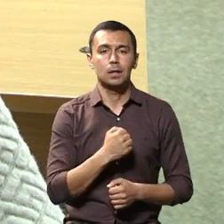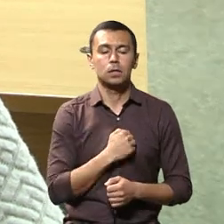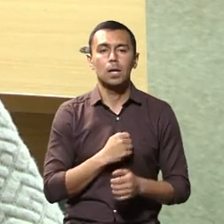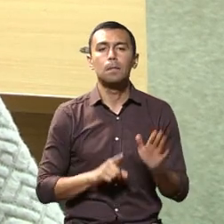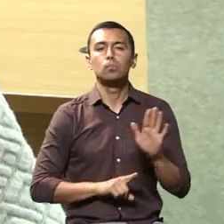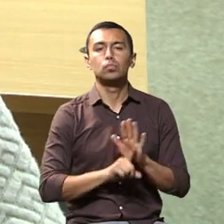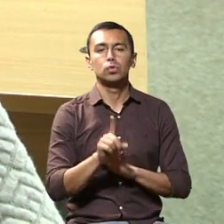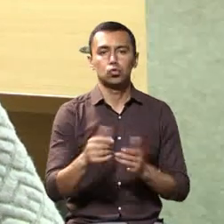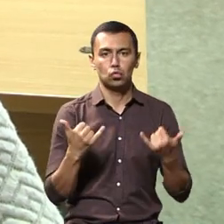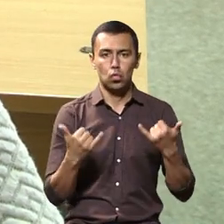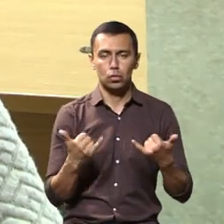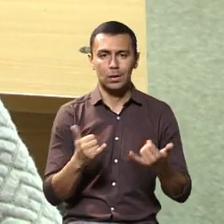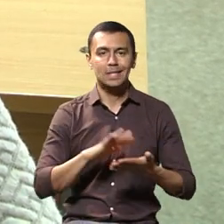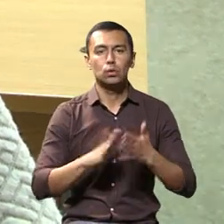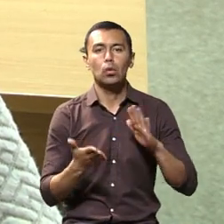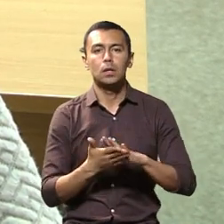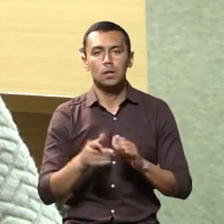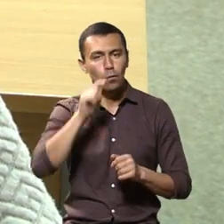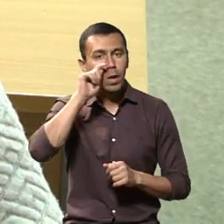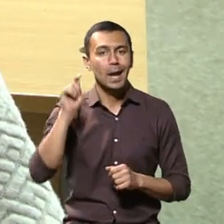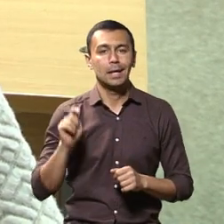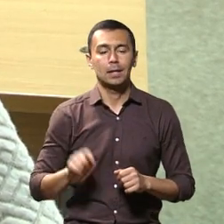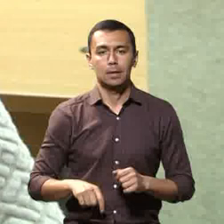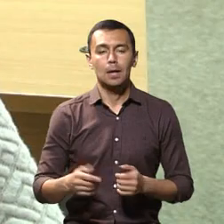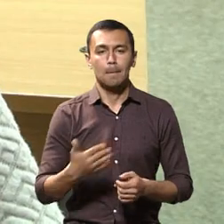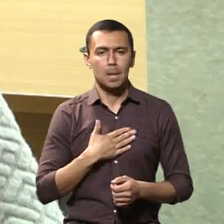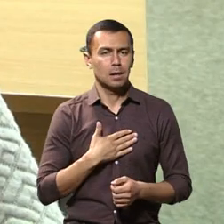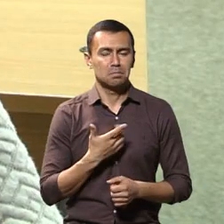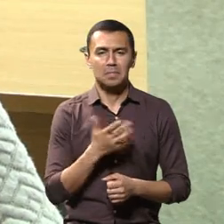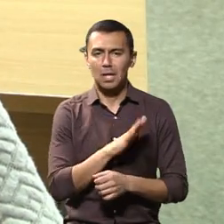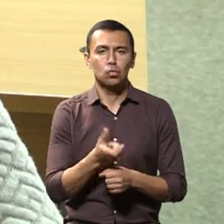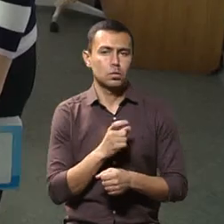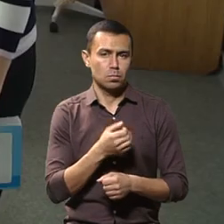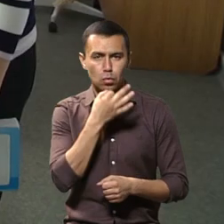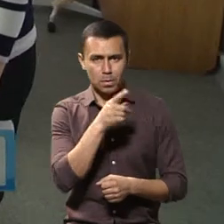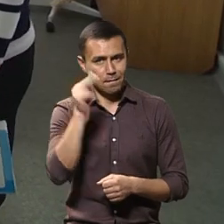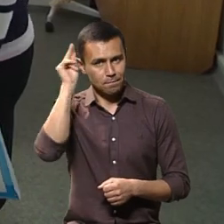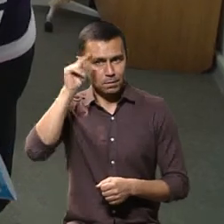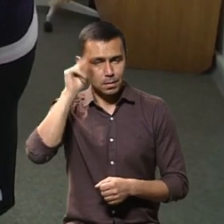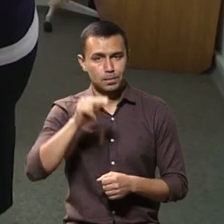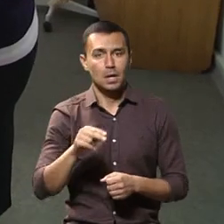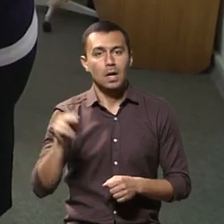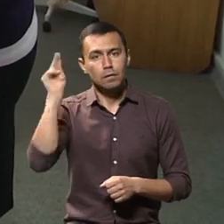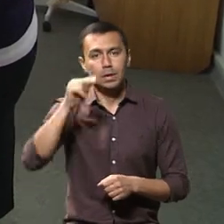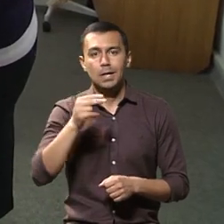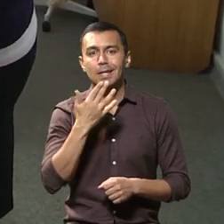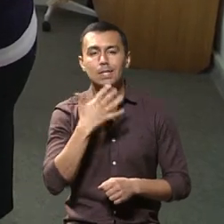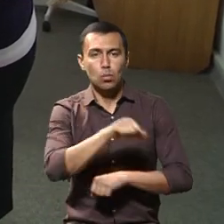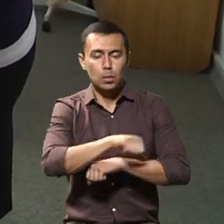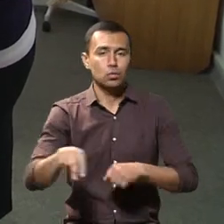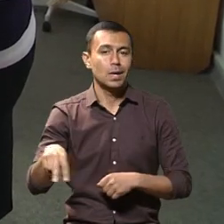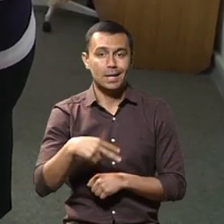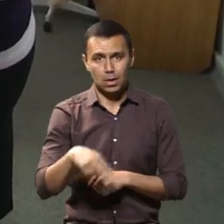з сьогоднішньою ситуацією в країні мені не дуже подобається вивчати. Вчителька зарубіжної літератури